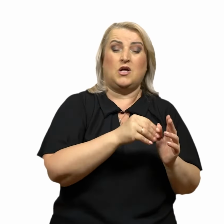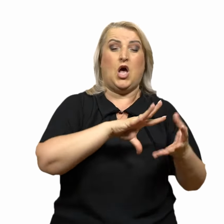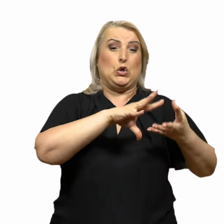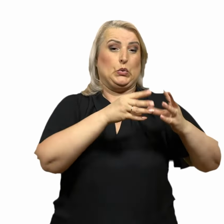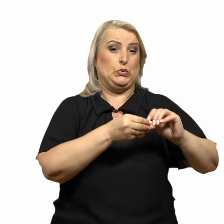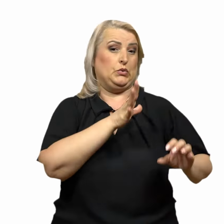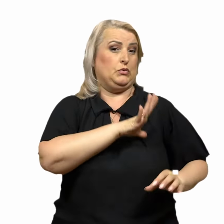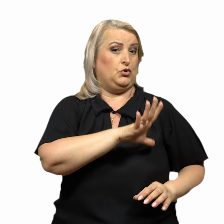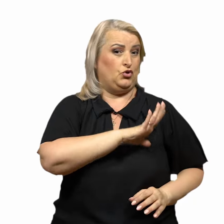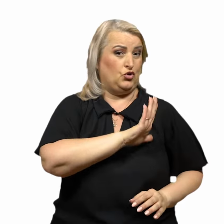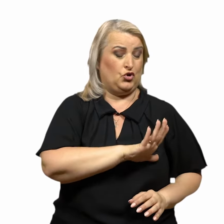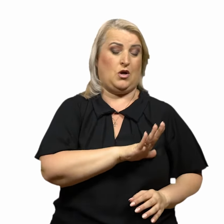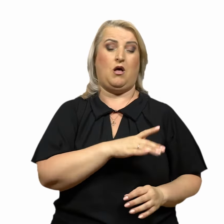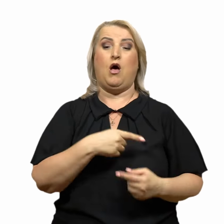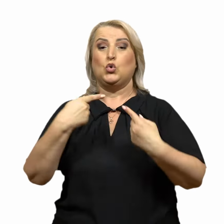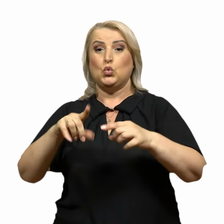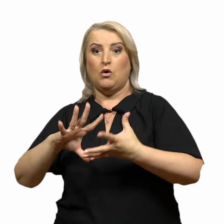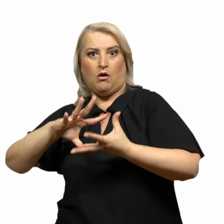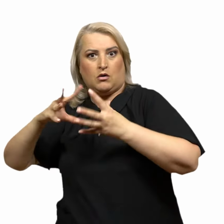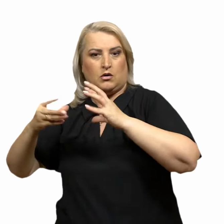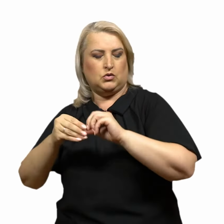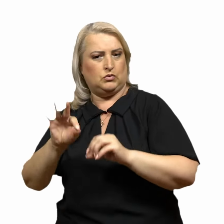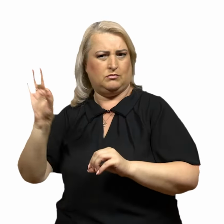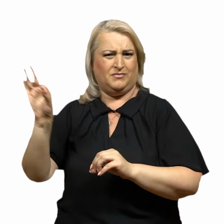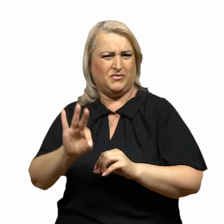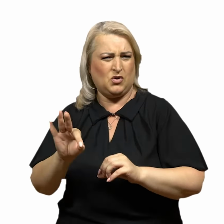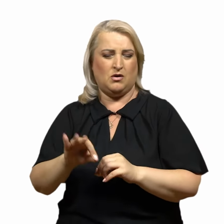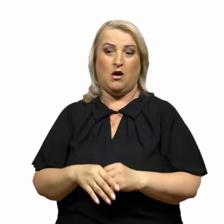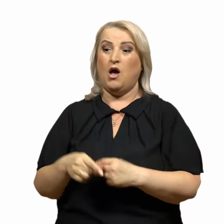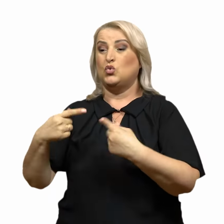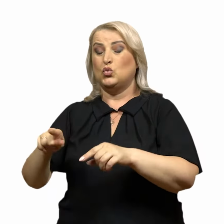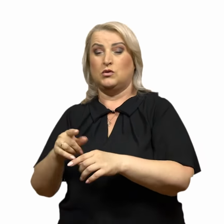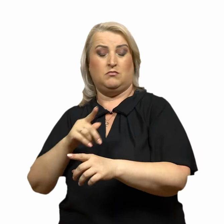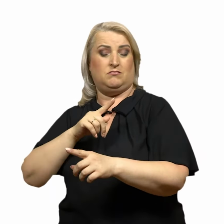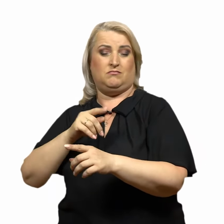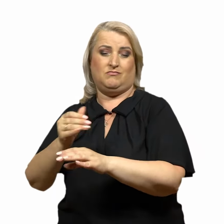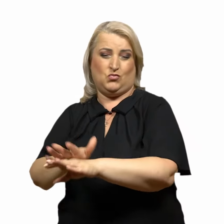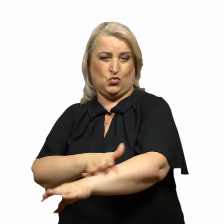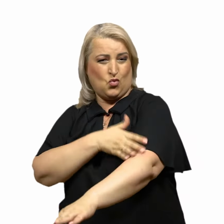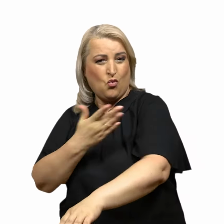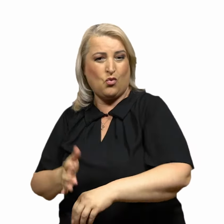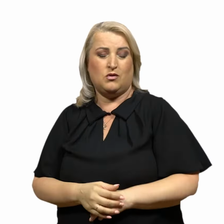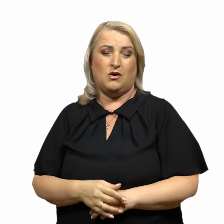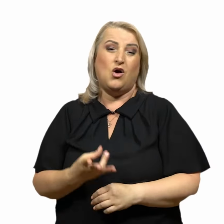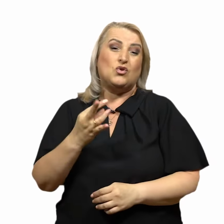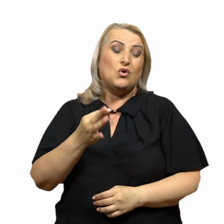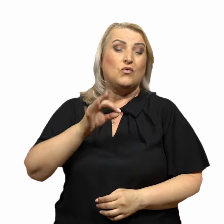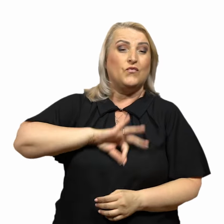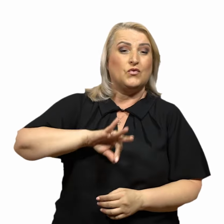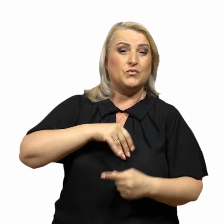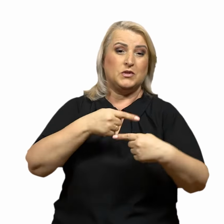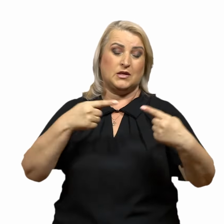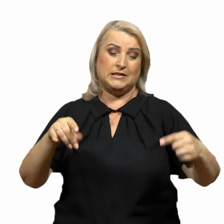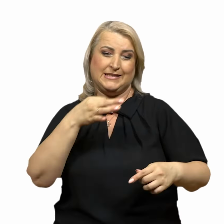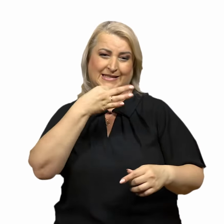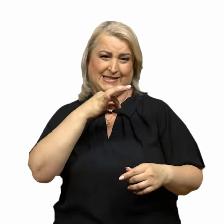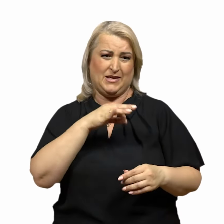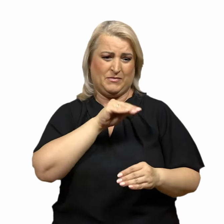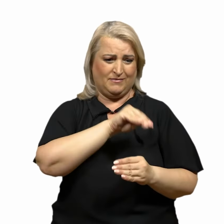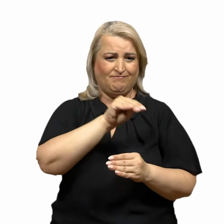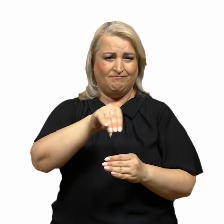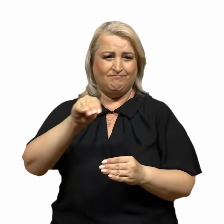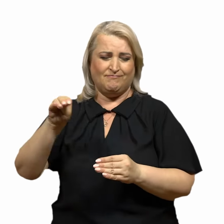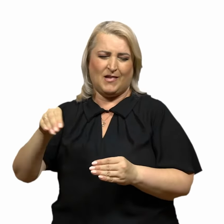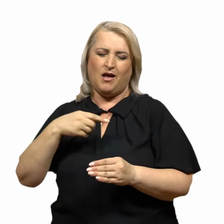ai cheltuit timp și bani. Unele dau rezultate în timp, chiar altele mai rapid. Dar, folosind mai multe tipuri de semințe, te